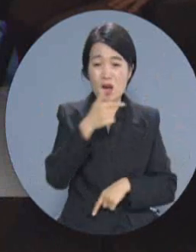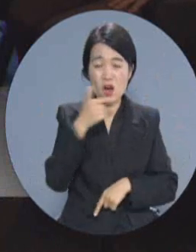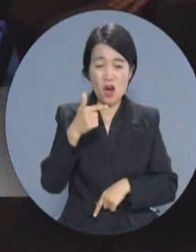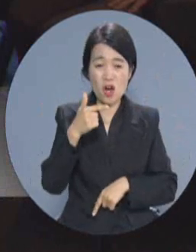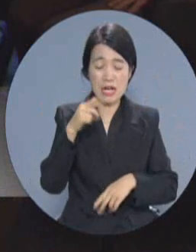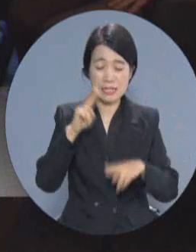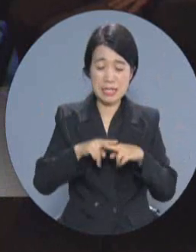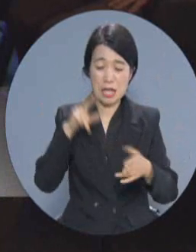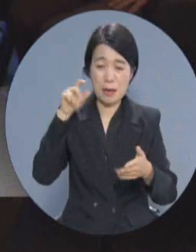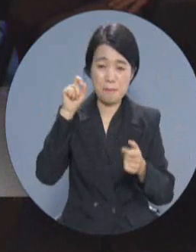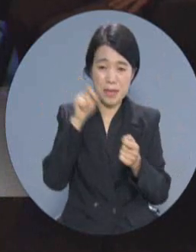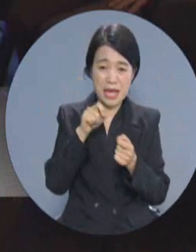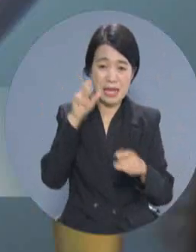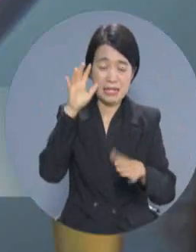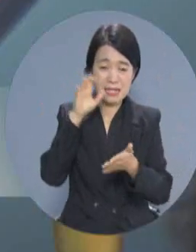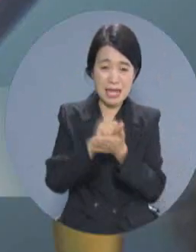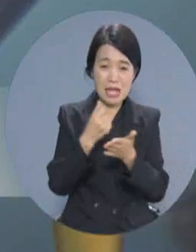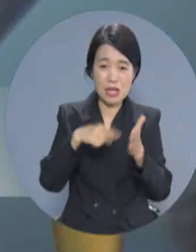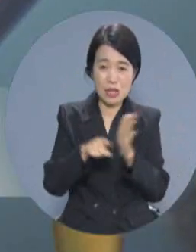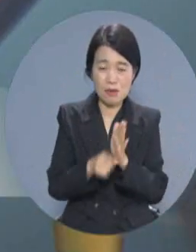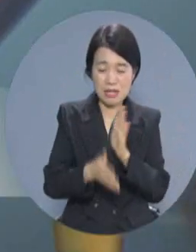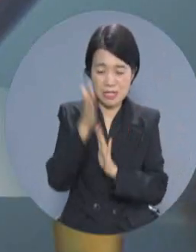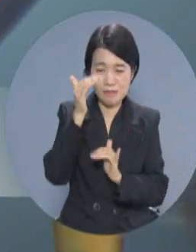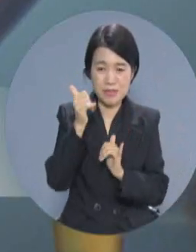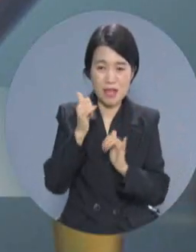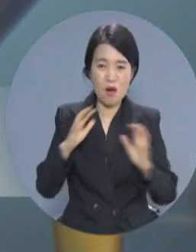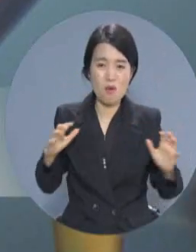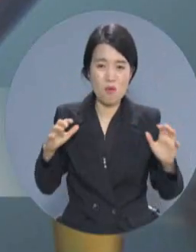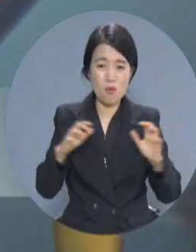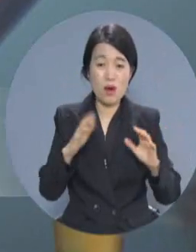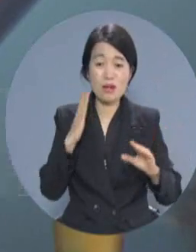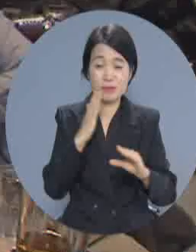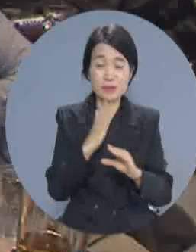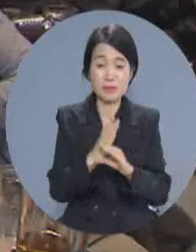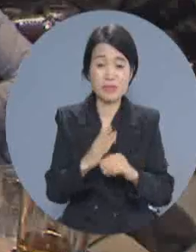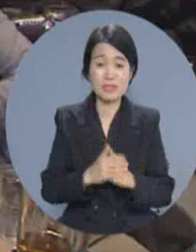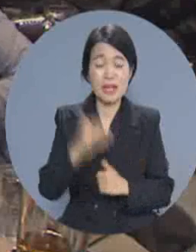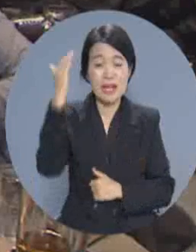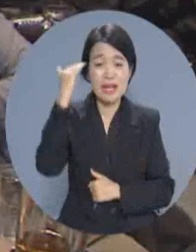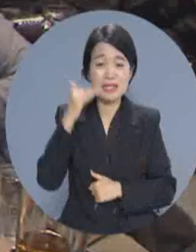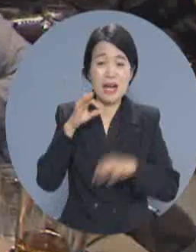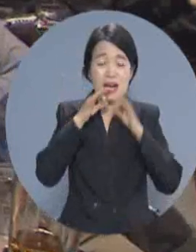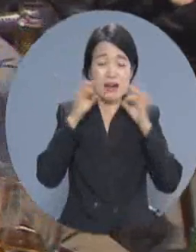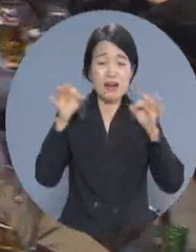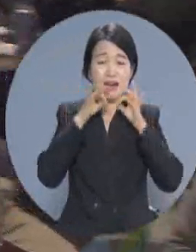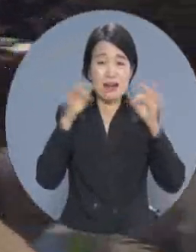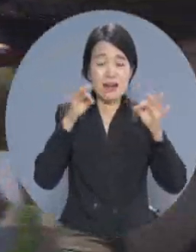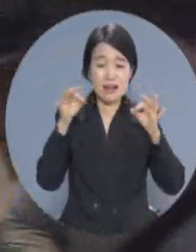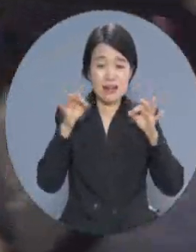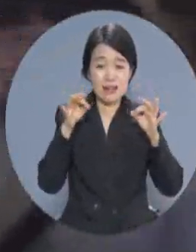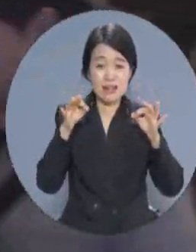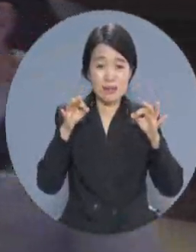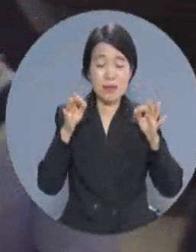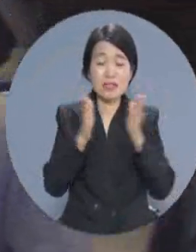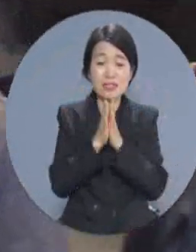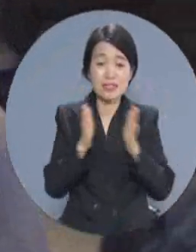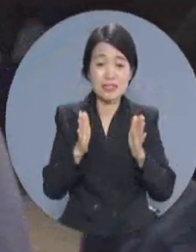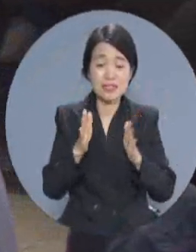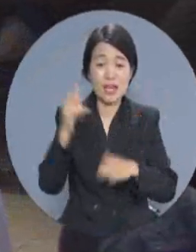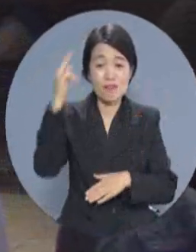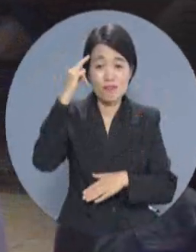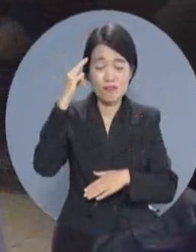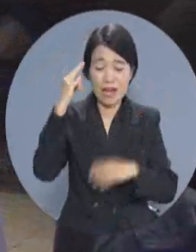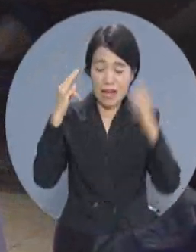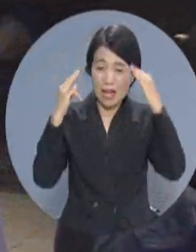차지하기 위해 경기 전부터 시민들로 가득 찼습니다. 대한민국을 연호하는 함성 속에 시작된